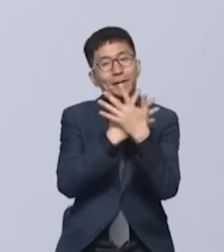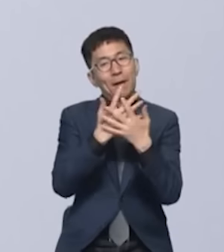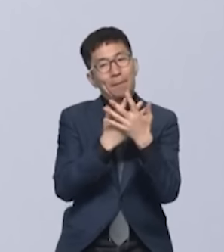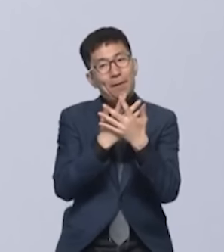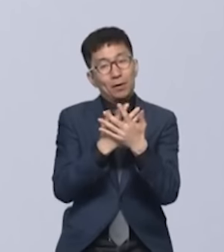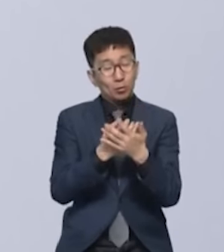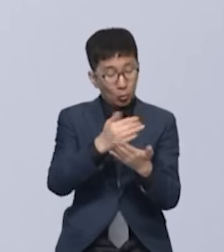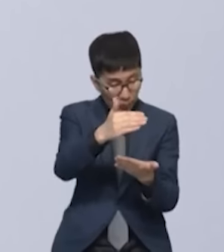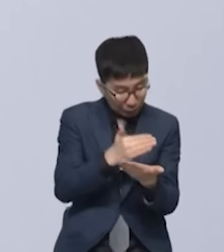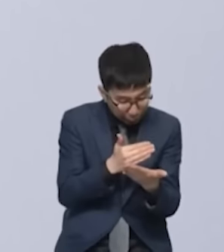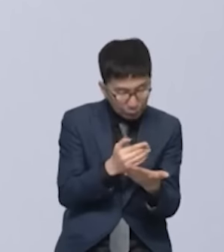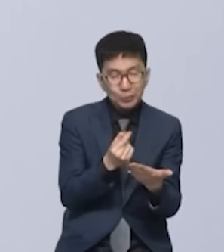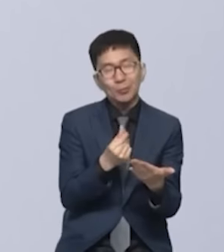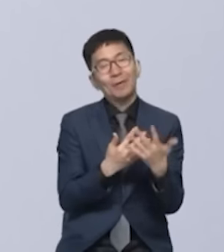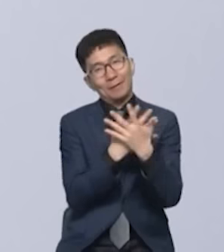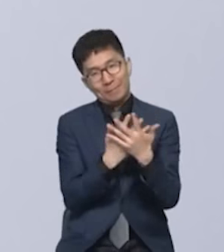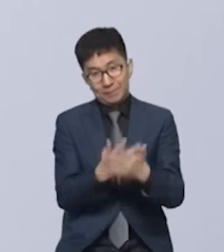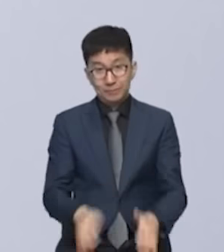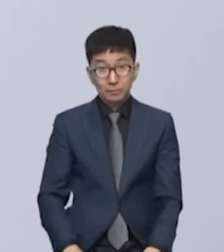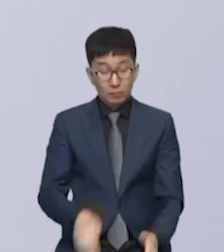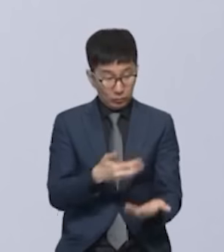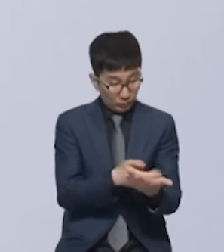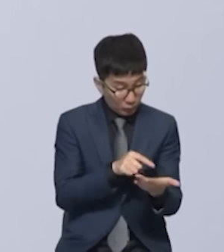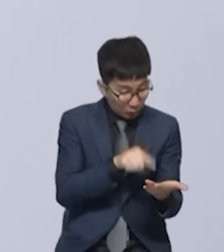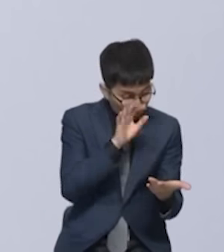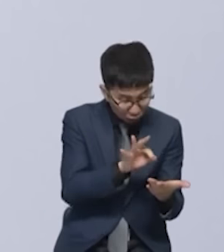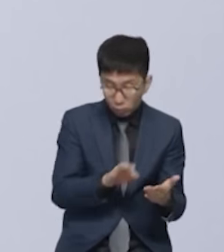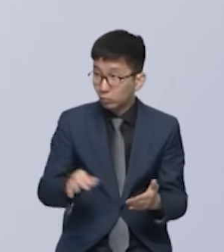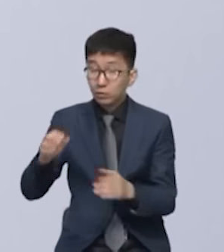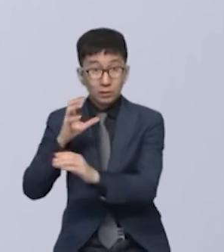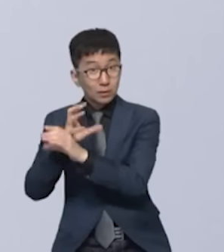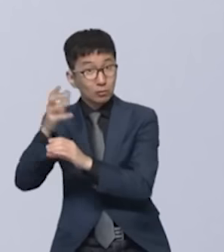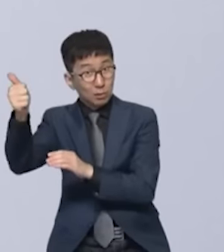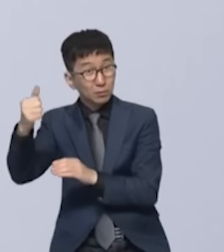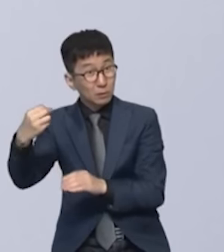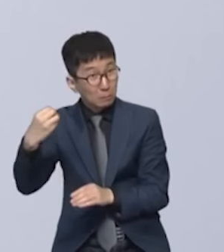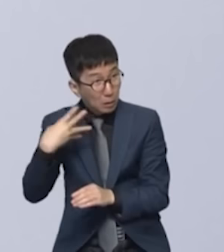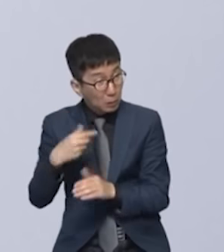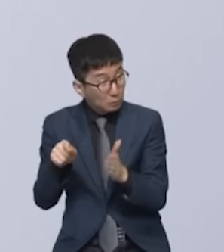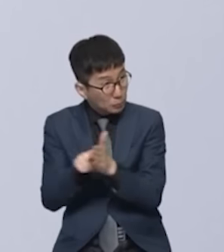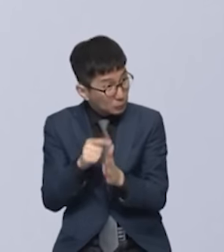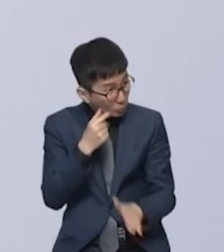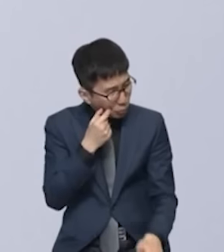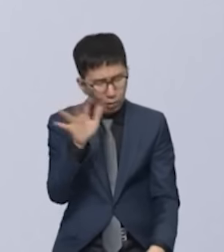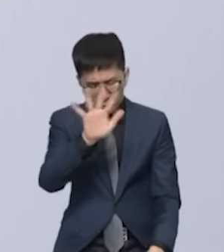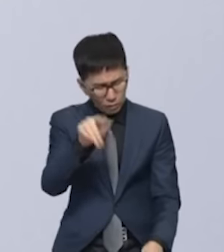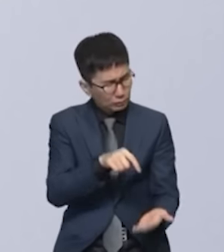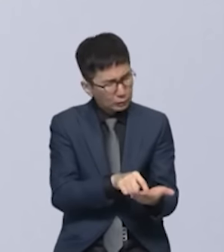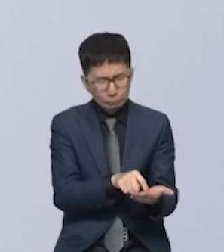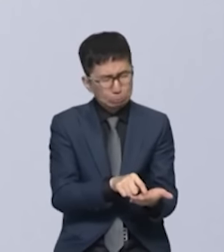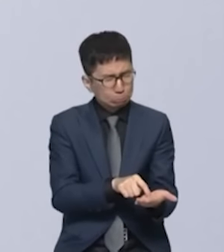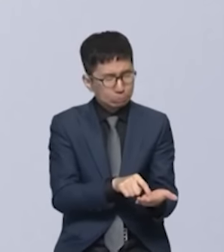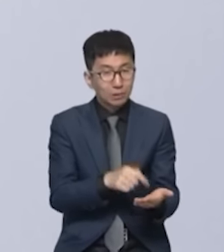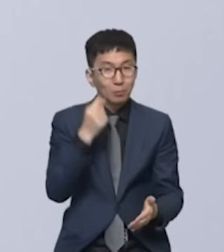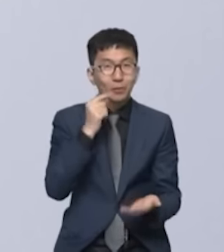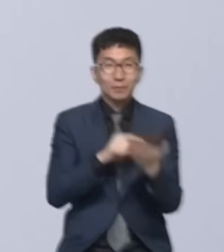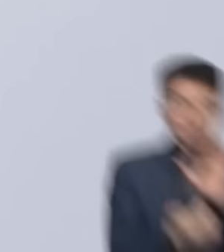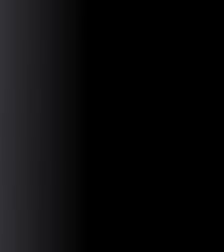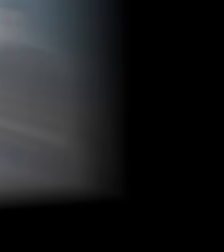불분명한 데다 이 문건만으로 김 전 회장 진술의 신빙성을 배척할 수 없다고 재판부는 설명했습니다. SBS